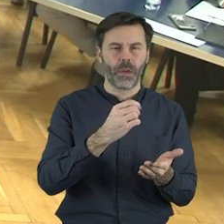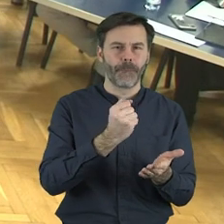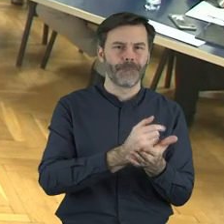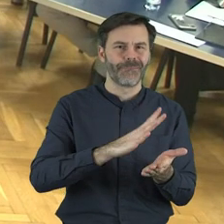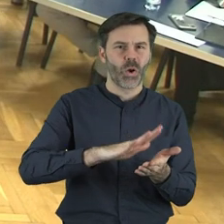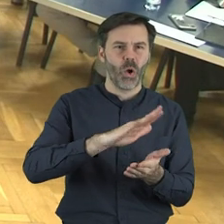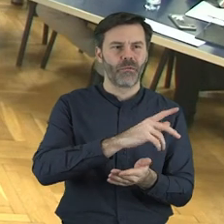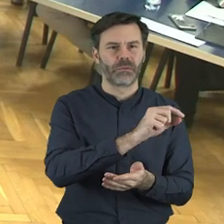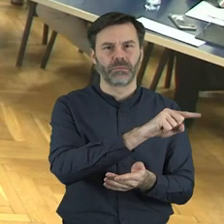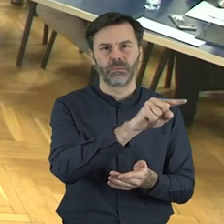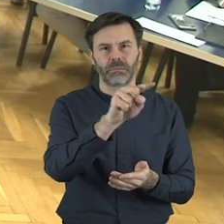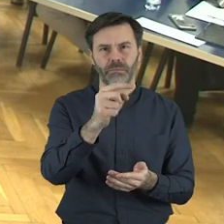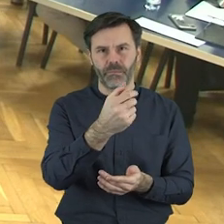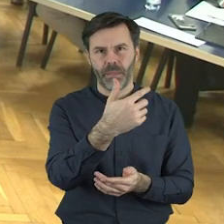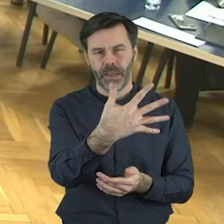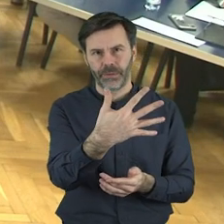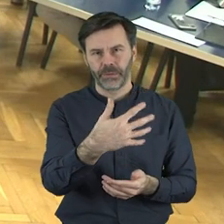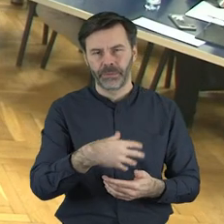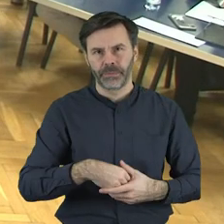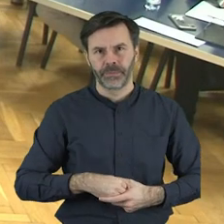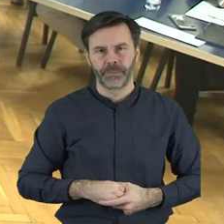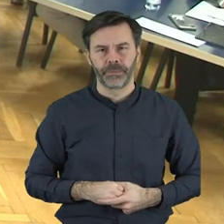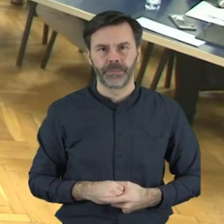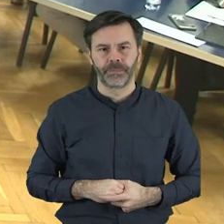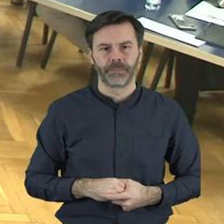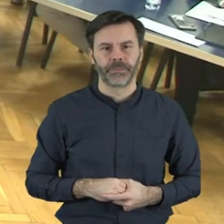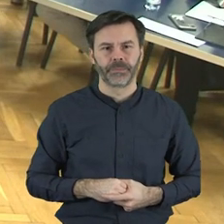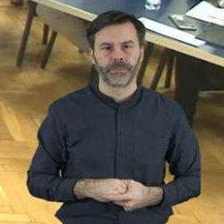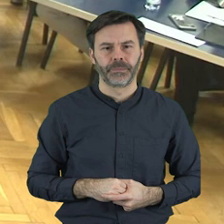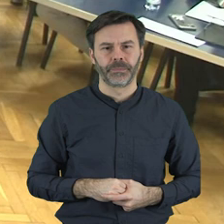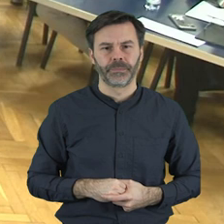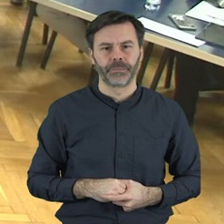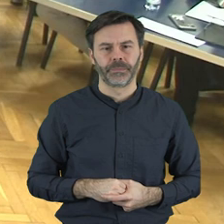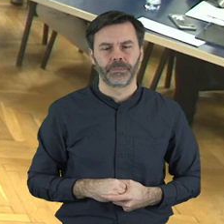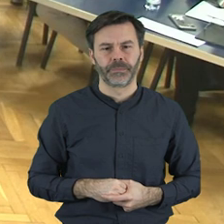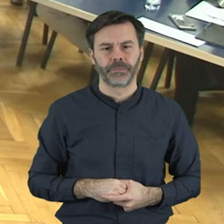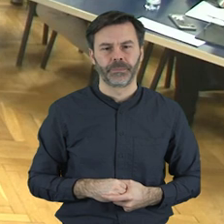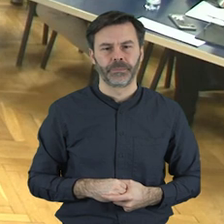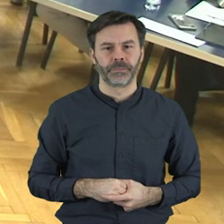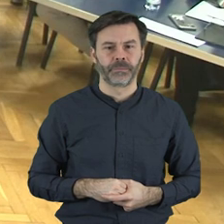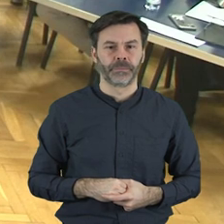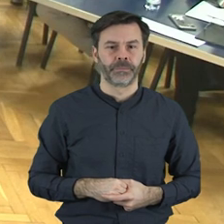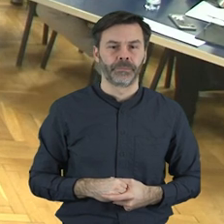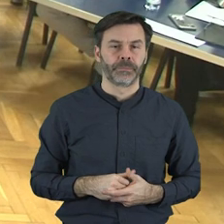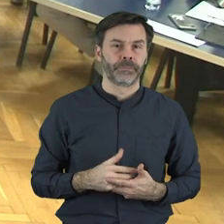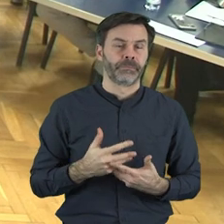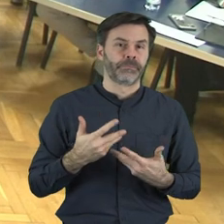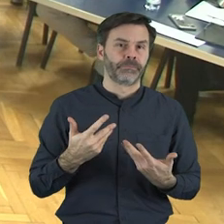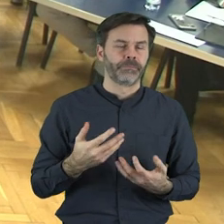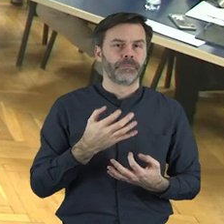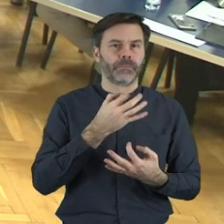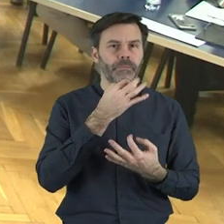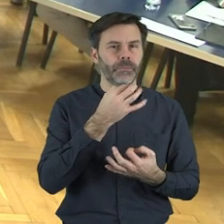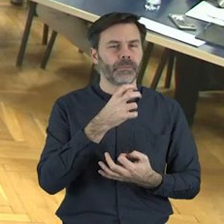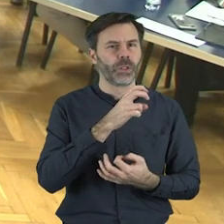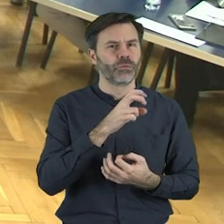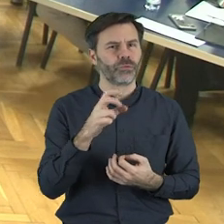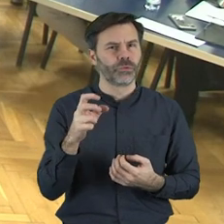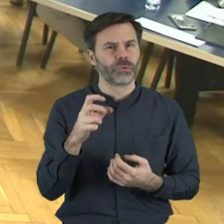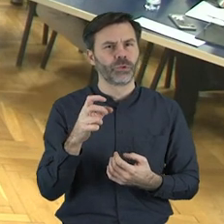Czy rozważana jest w tym krytycznym terminie po 27 lutego